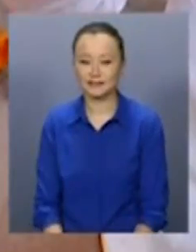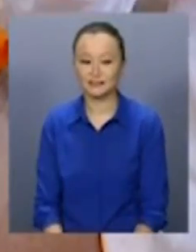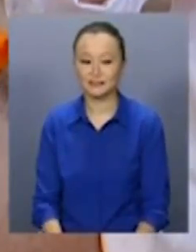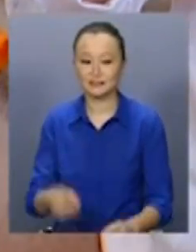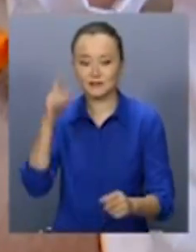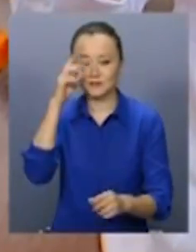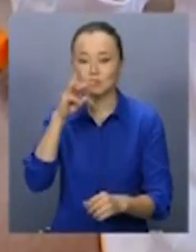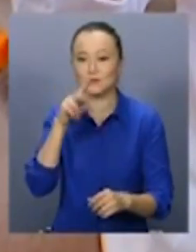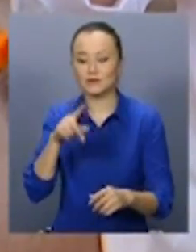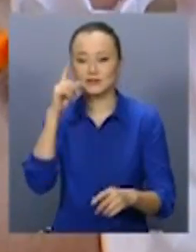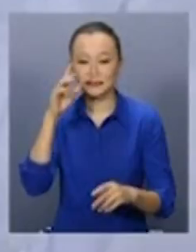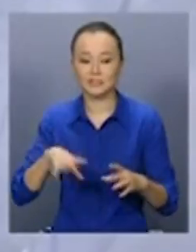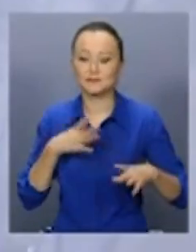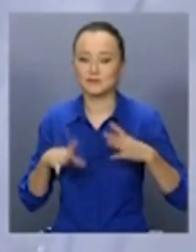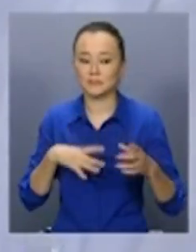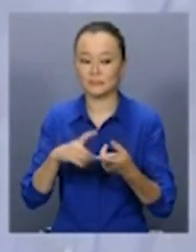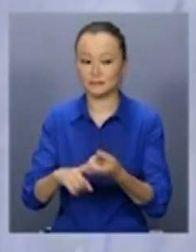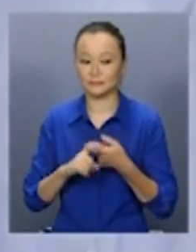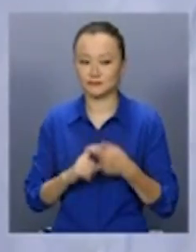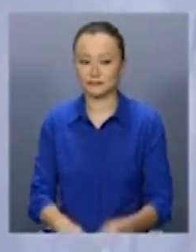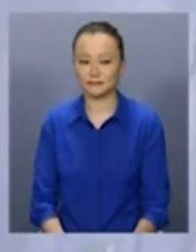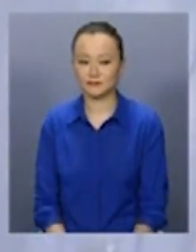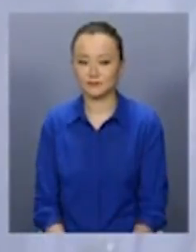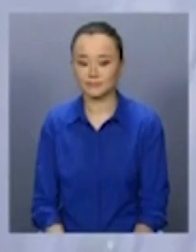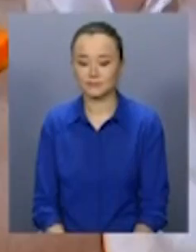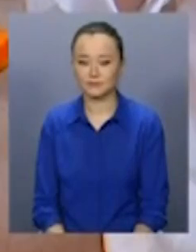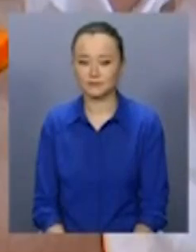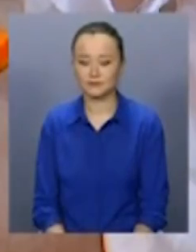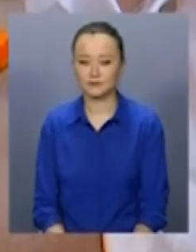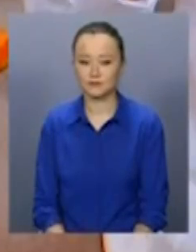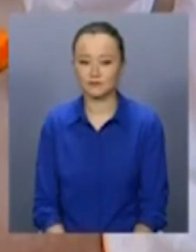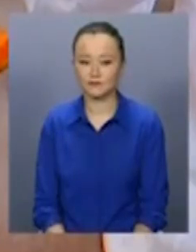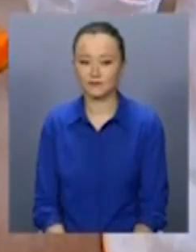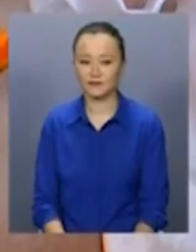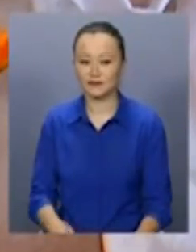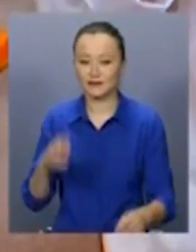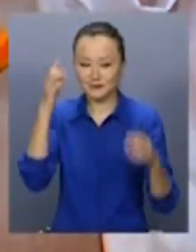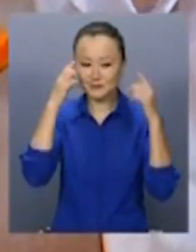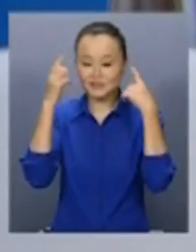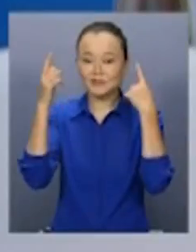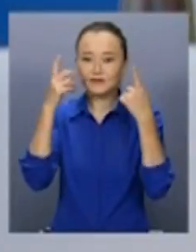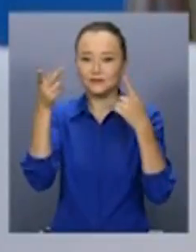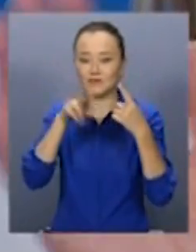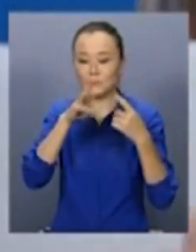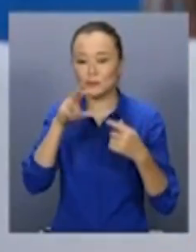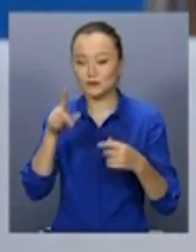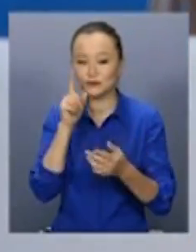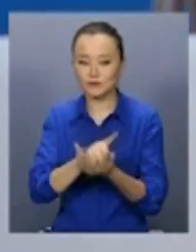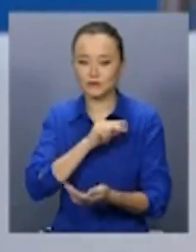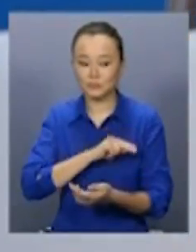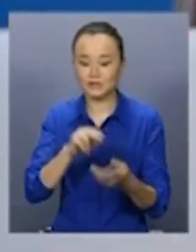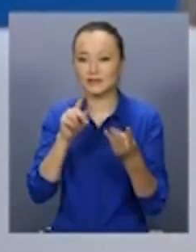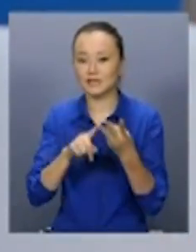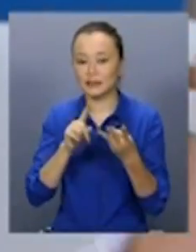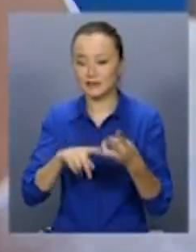миға гимнастика. Қиындау екен? Да, өйткені екі жақты ми дұрыс неғылу керек қой. Үшінші жаттығуды айтсаңыз?